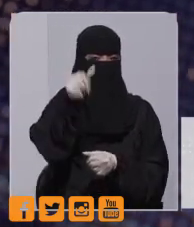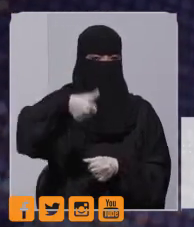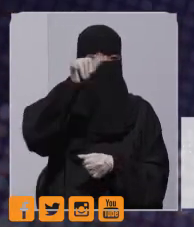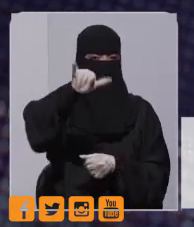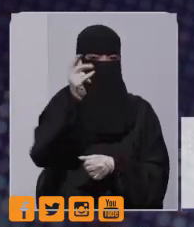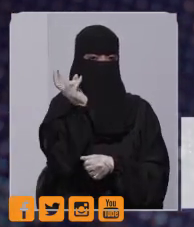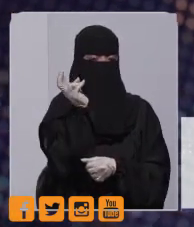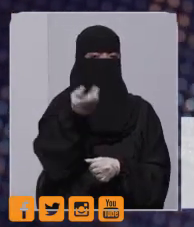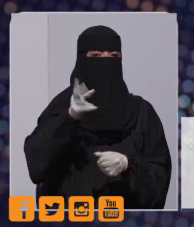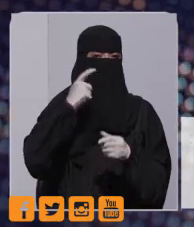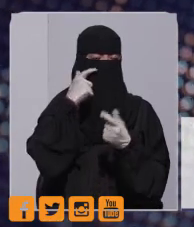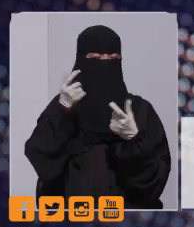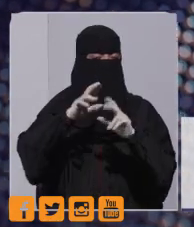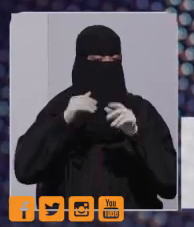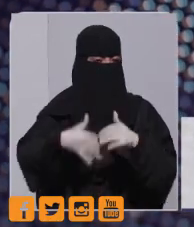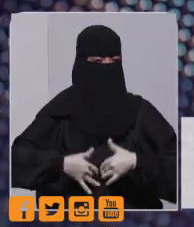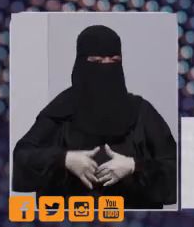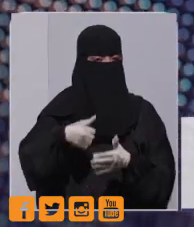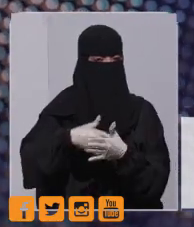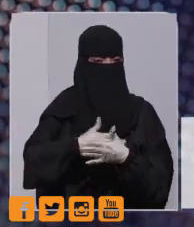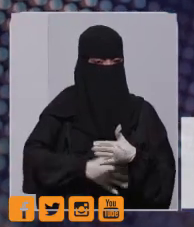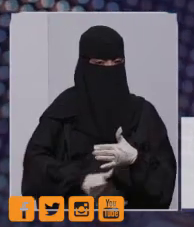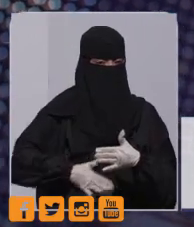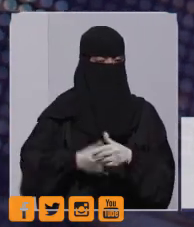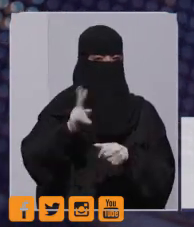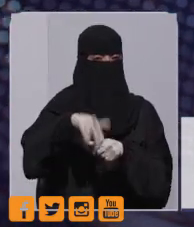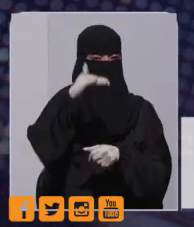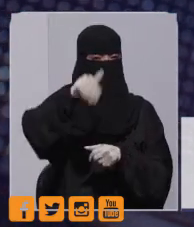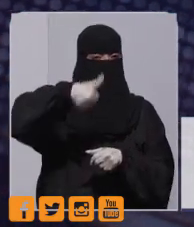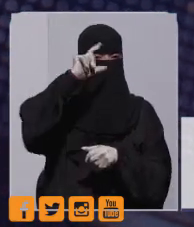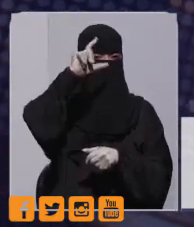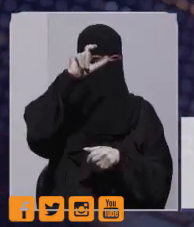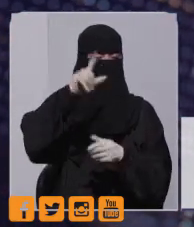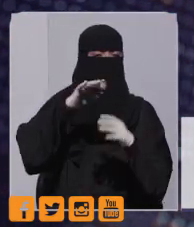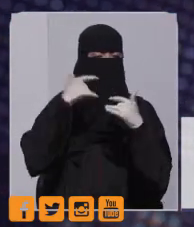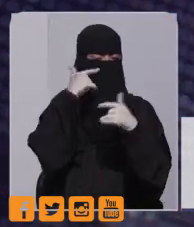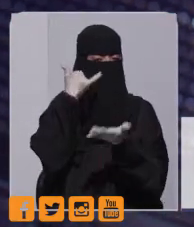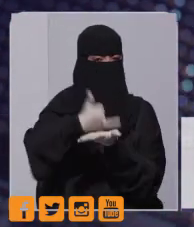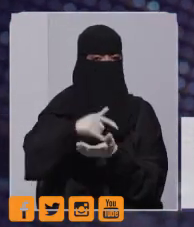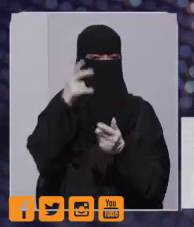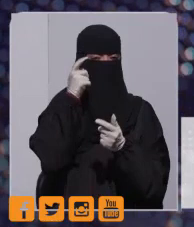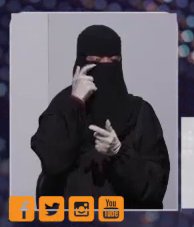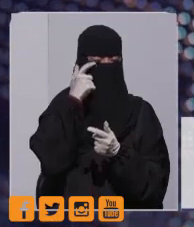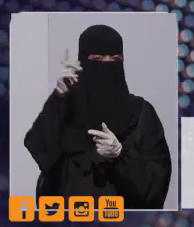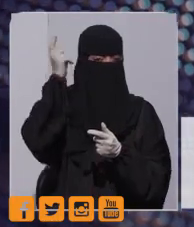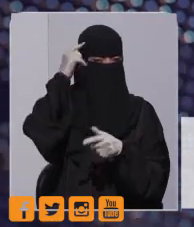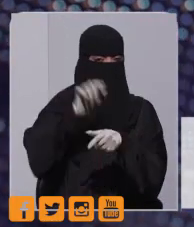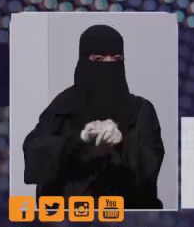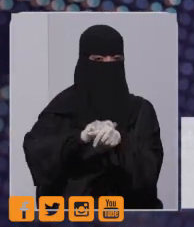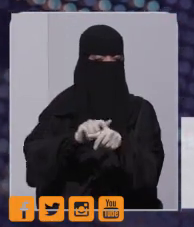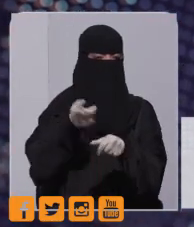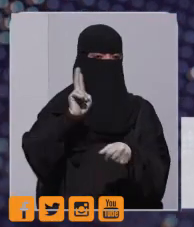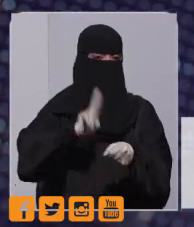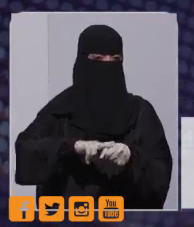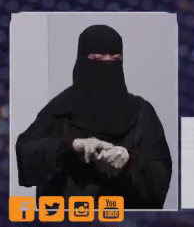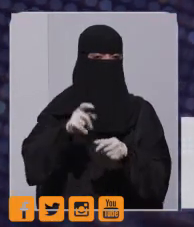احمد العمودي استشاري باطني والدكتور خالد مبارك بن ماضي استشاري مخ واعصاب والدكتور عوض